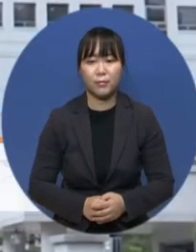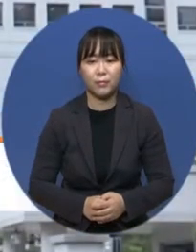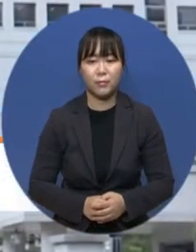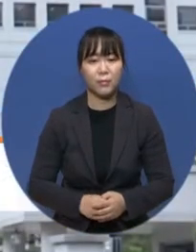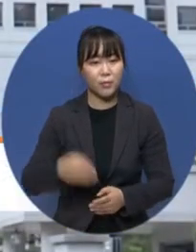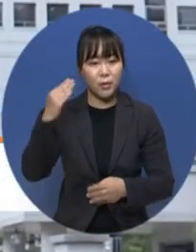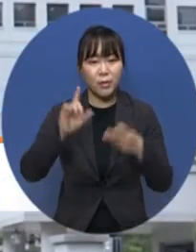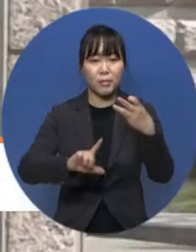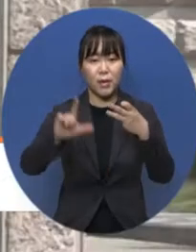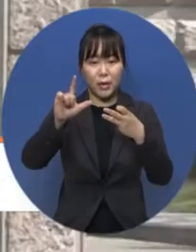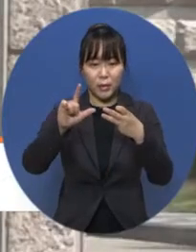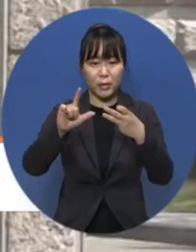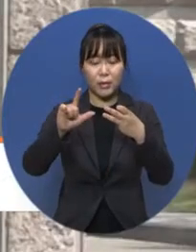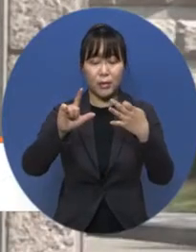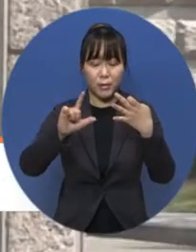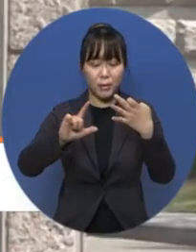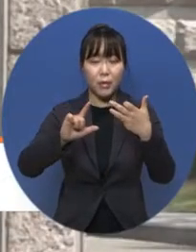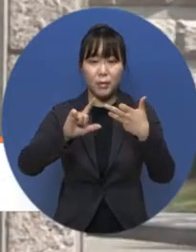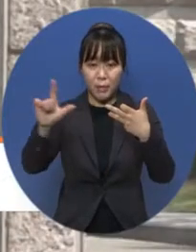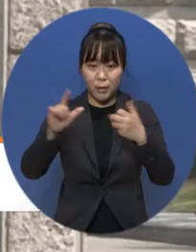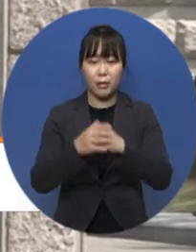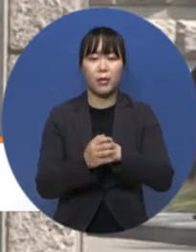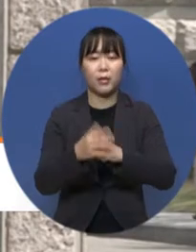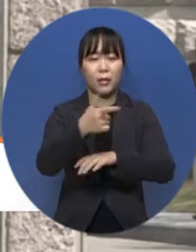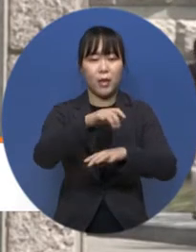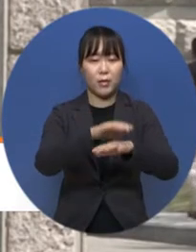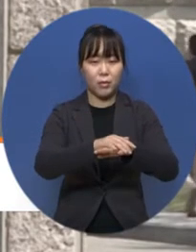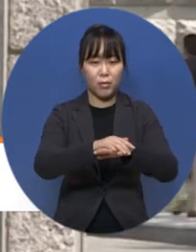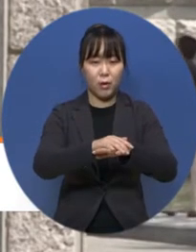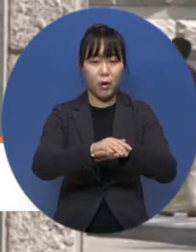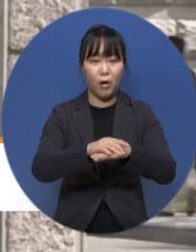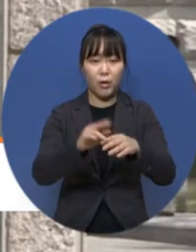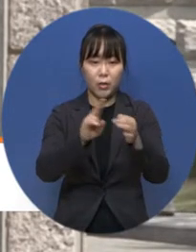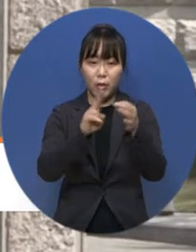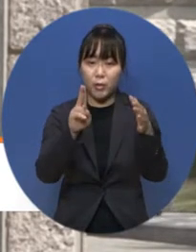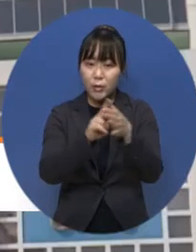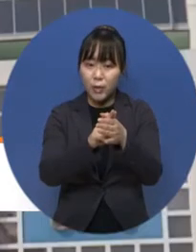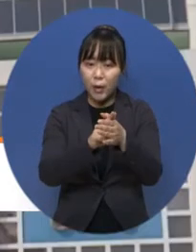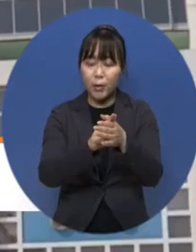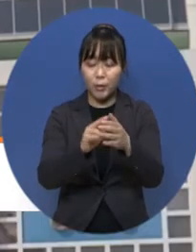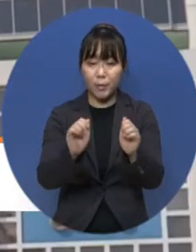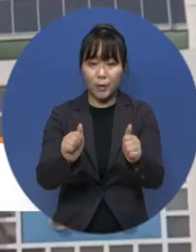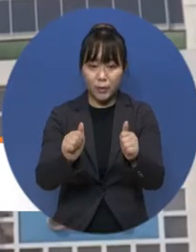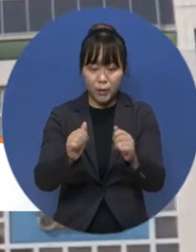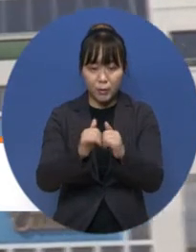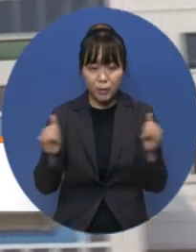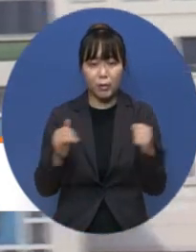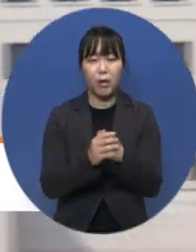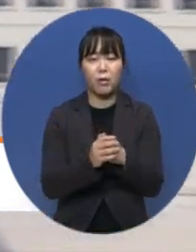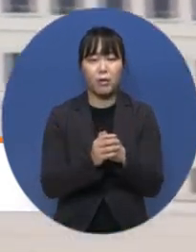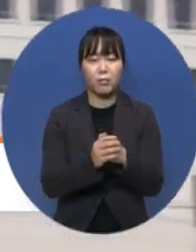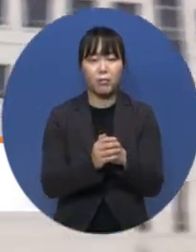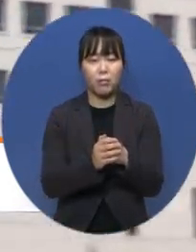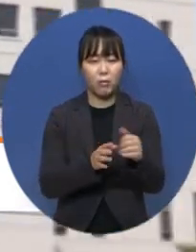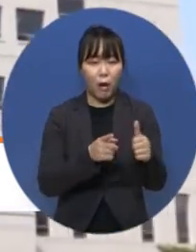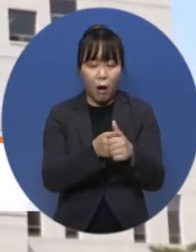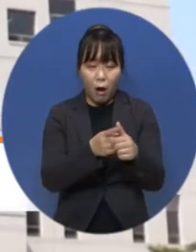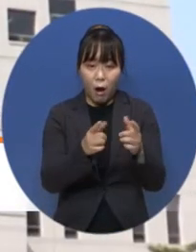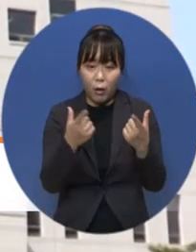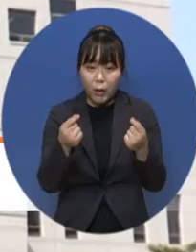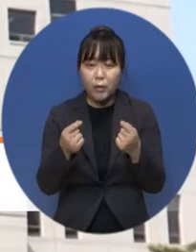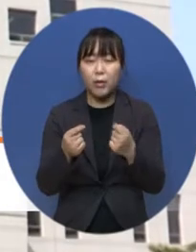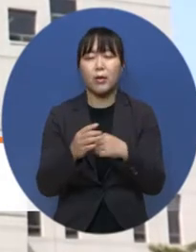지난달 18일 대전지법 형사 11부 김용찬 부장판사는 상해 치사 등의 혐의로 기소된